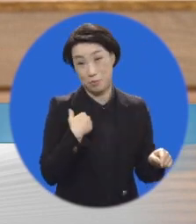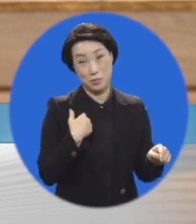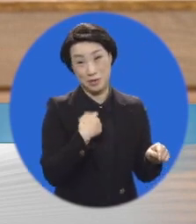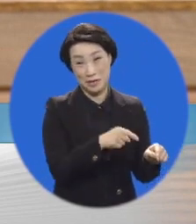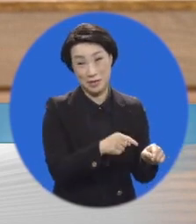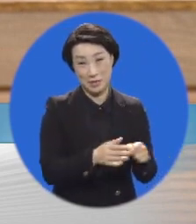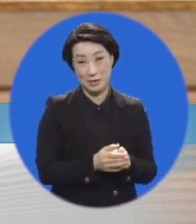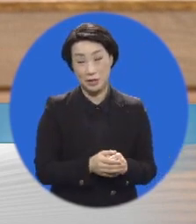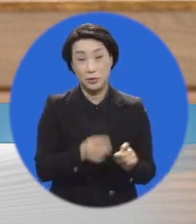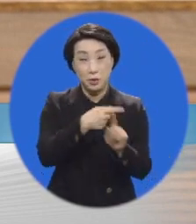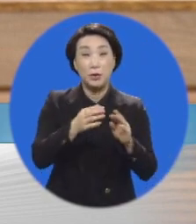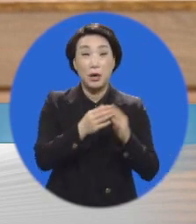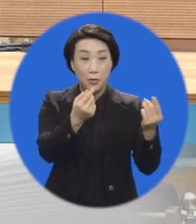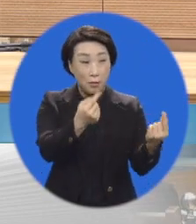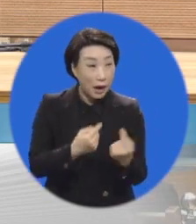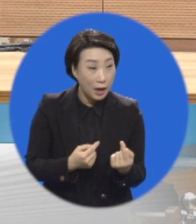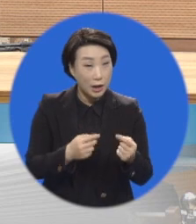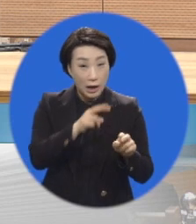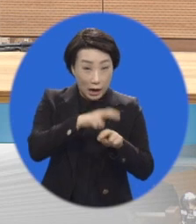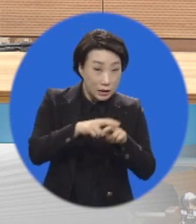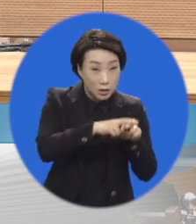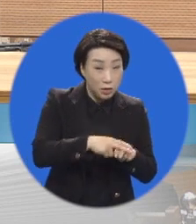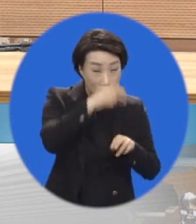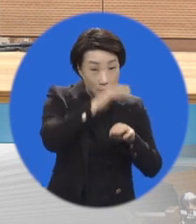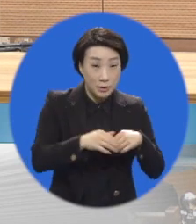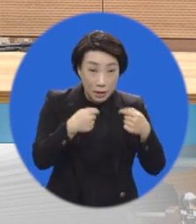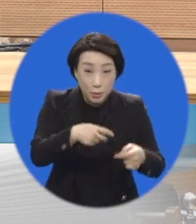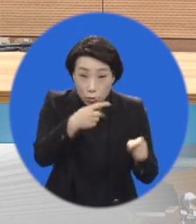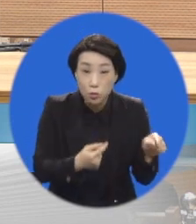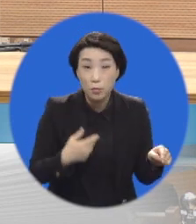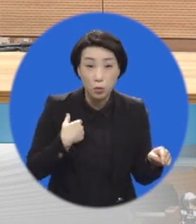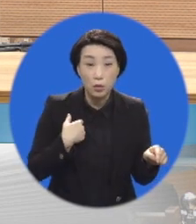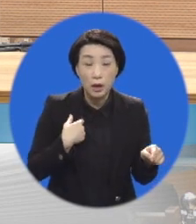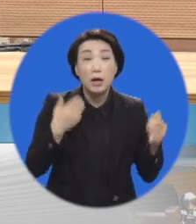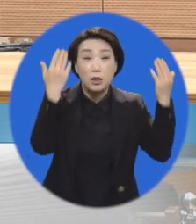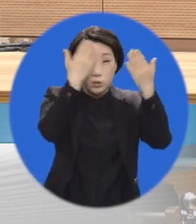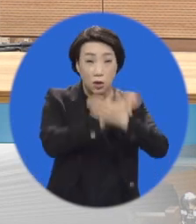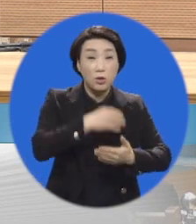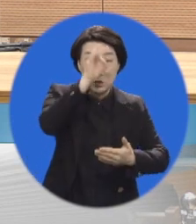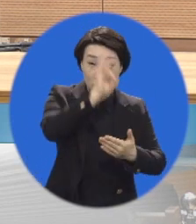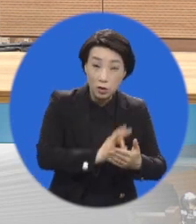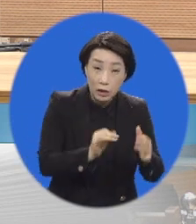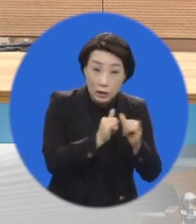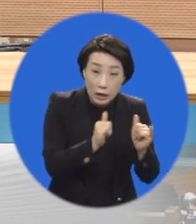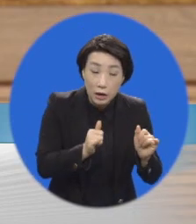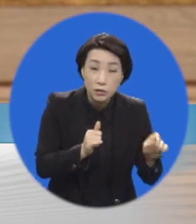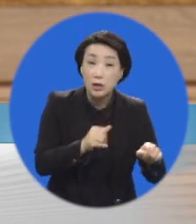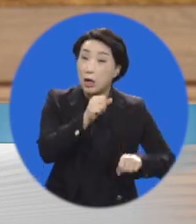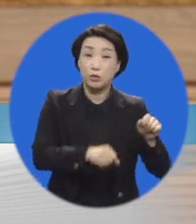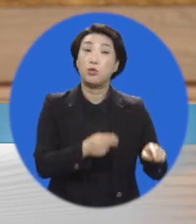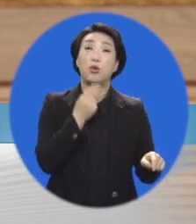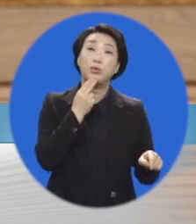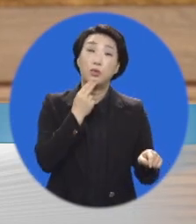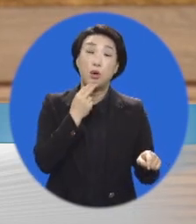모른다니까. 교회 와서도 몰라. 저녁 인생은 행동을 못해. 왜